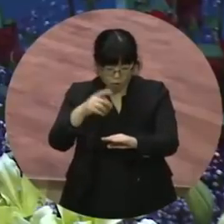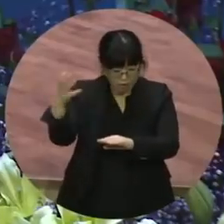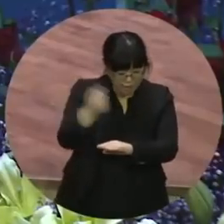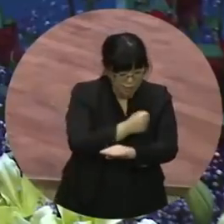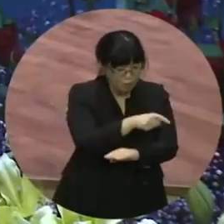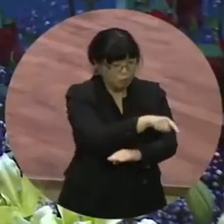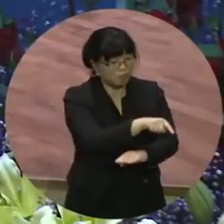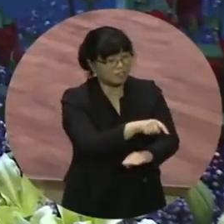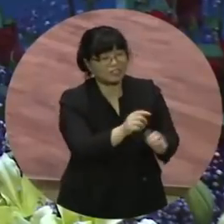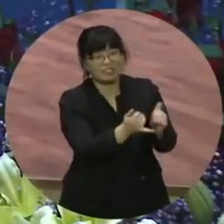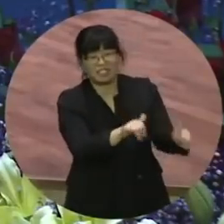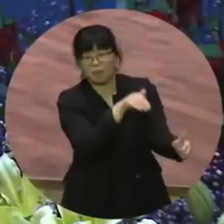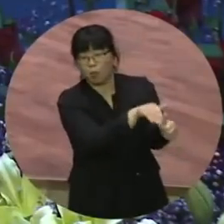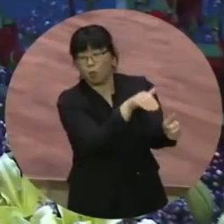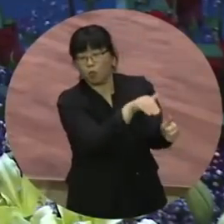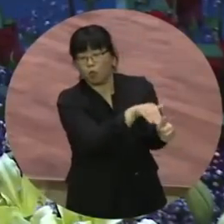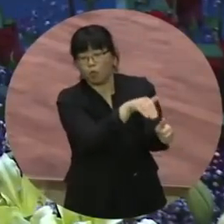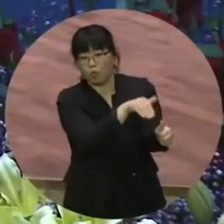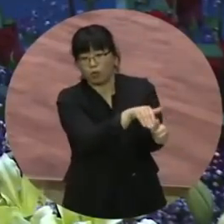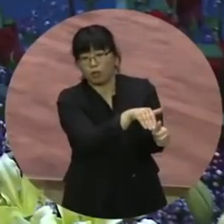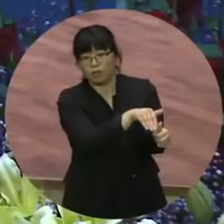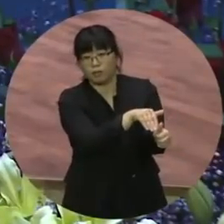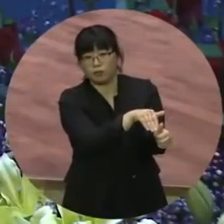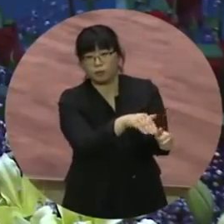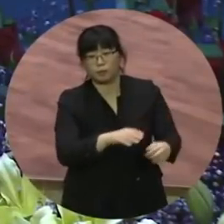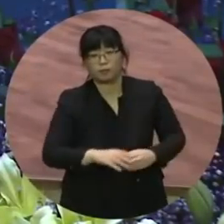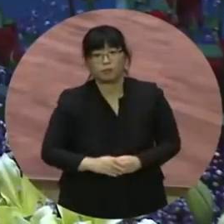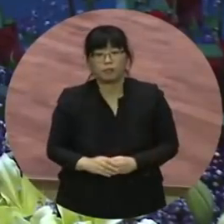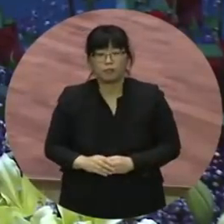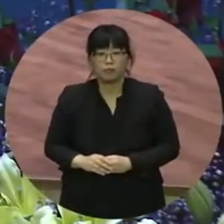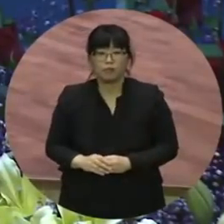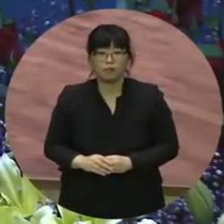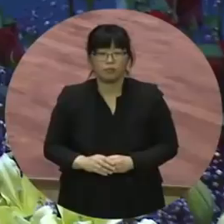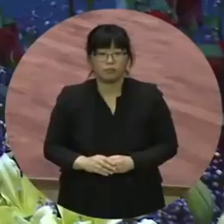예털이에요. 그래서 유혹에 빠지면 삶 자체가 망가져 버리거든요.